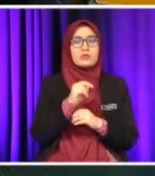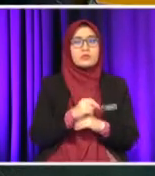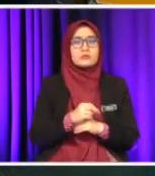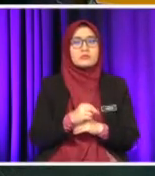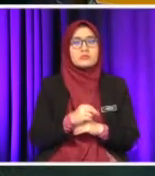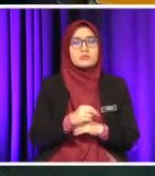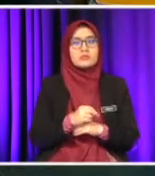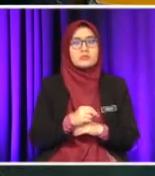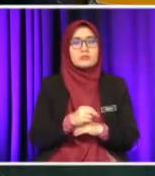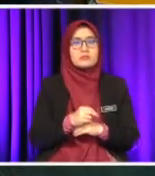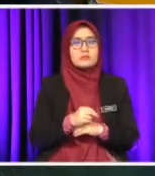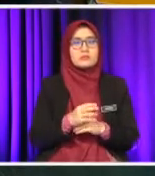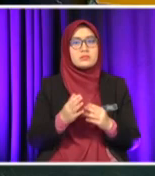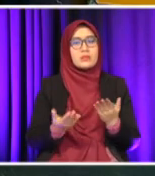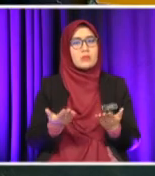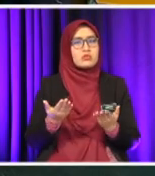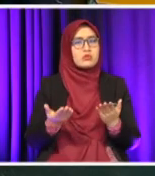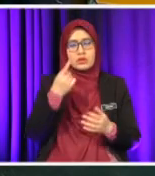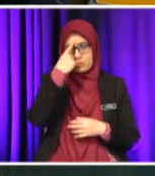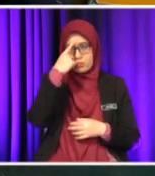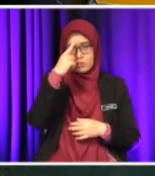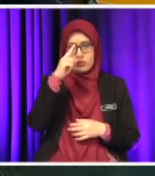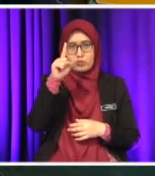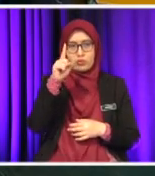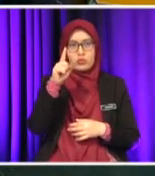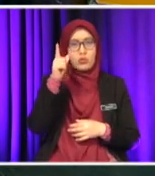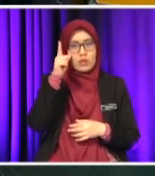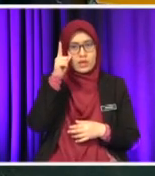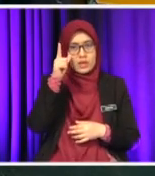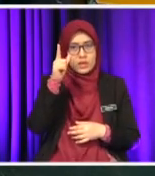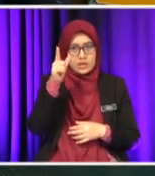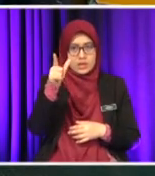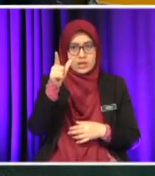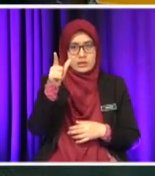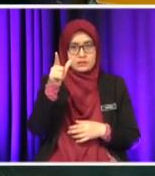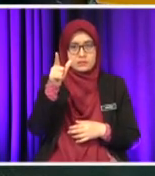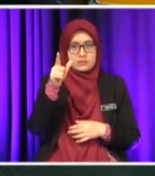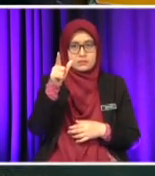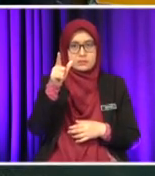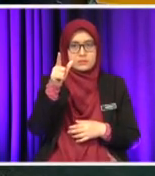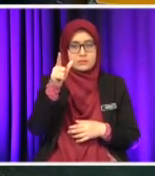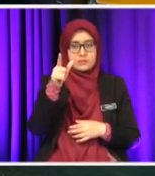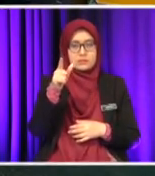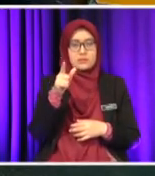mungkin untuk melihat lah kan contohlah macam gambar ini menunjukkan